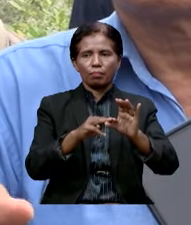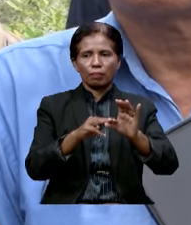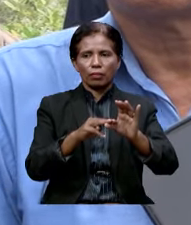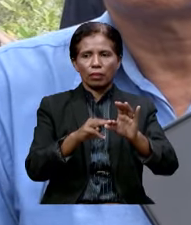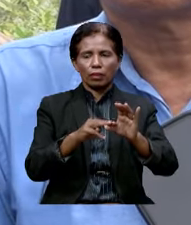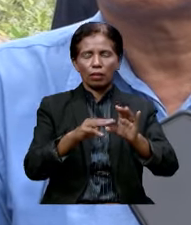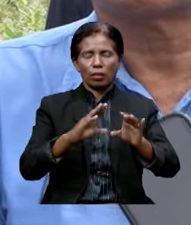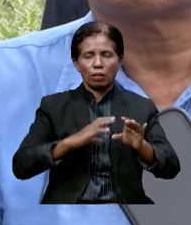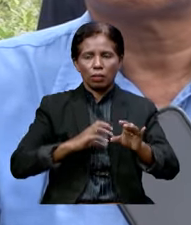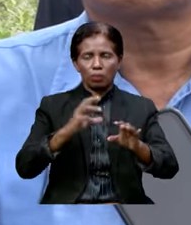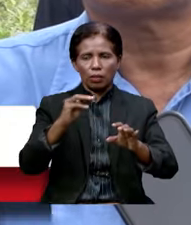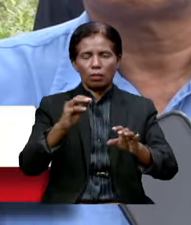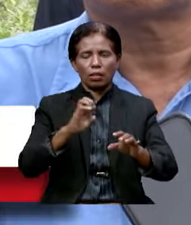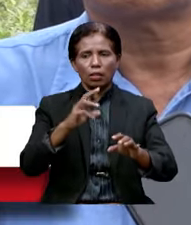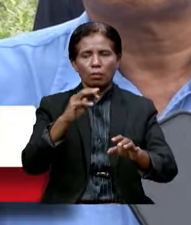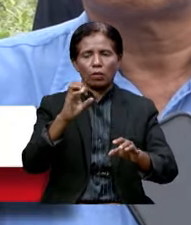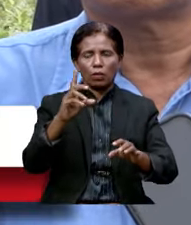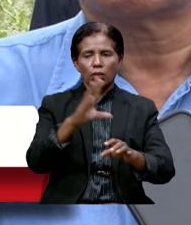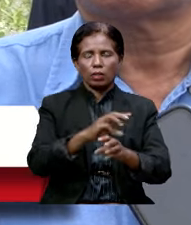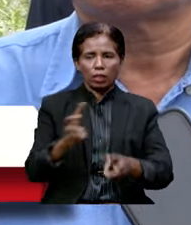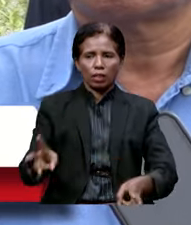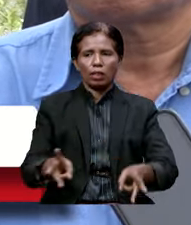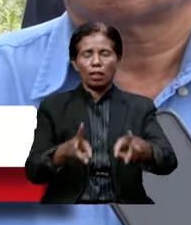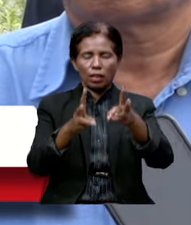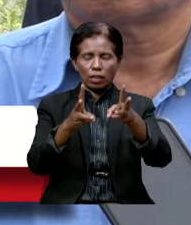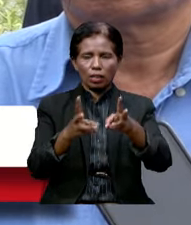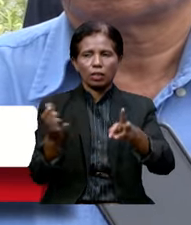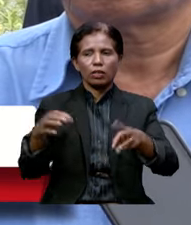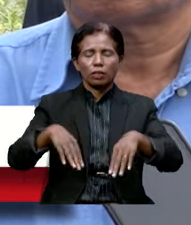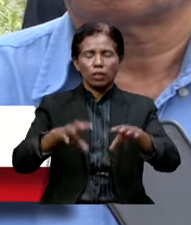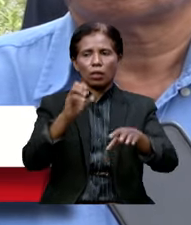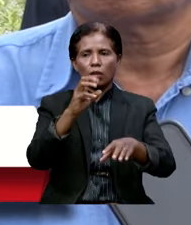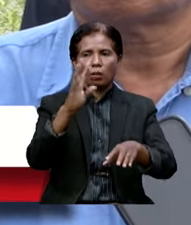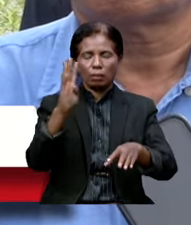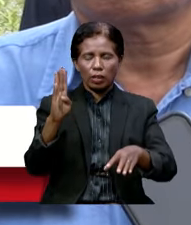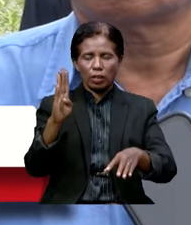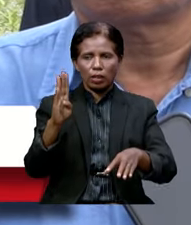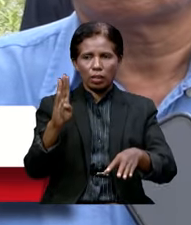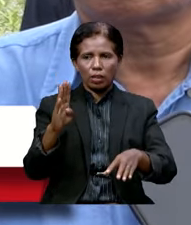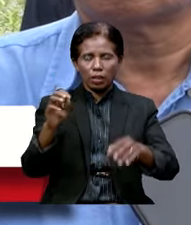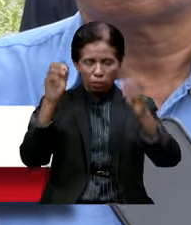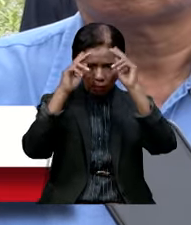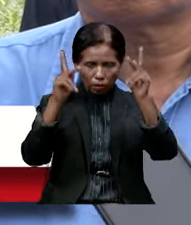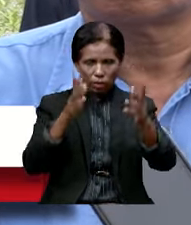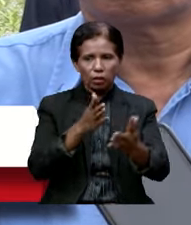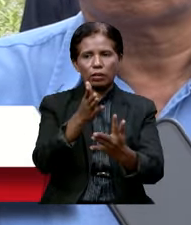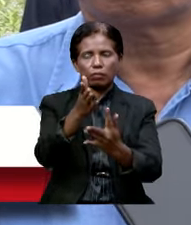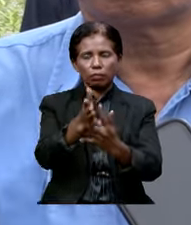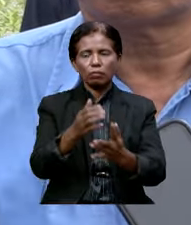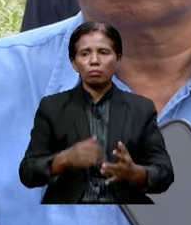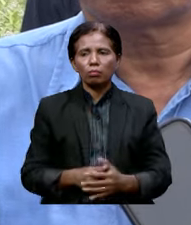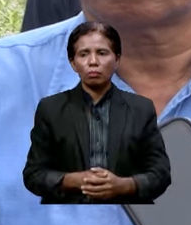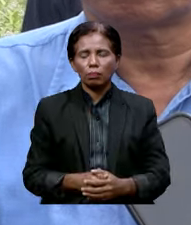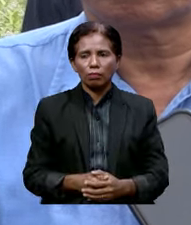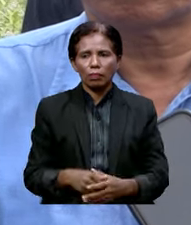Kampung Baru, LM Loi, dalang nini sernebe mak se fang obe hane sa mose Timur Plaza nian tumba. Asai ho